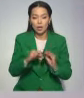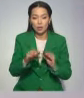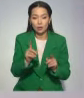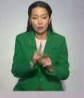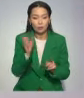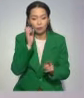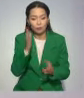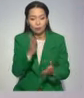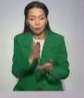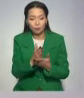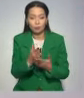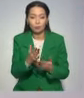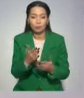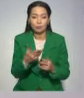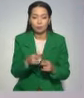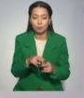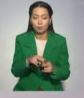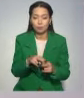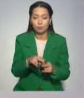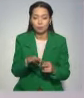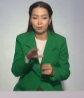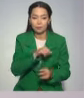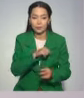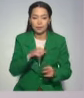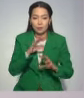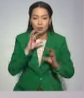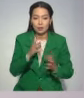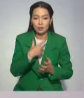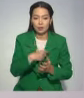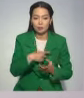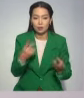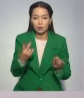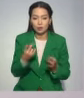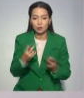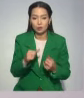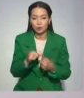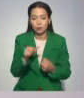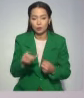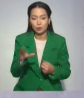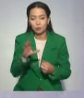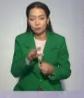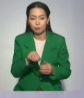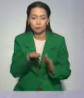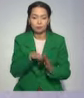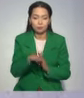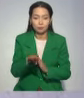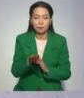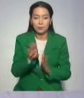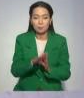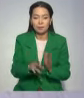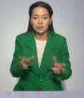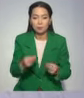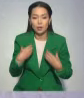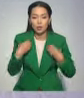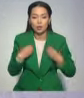Азарт отбивает чувство здравого смысла и инстинкт самосохранения все без исключения на подлёдный Лофт выходят без спасательных жилетов